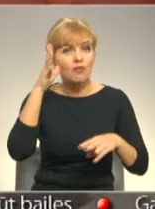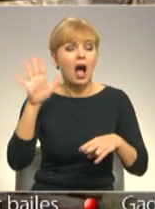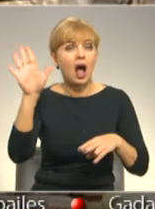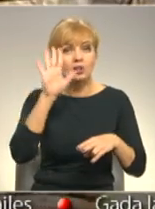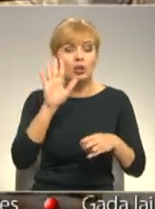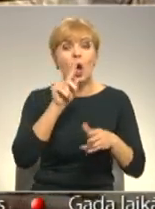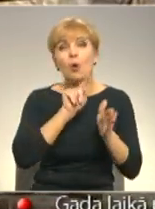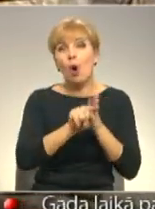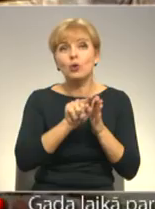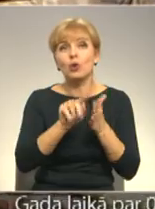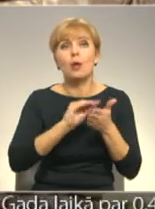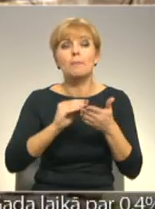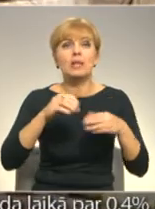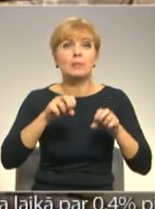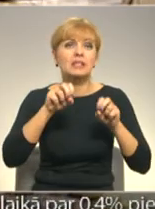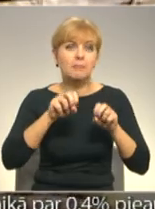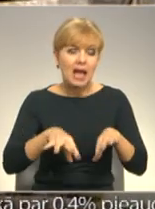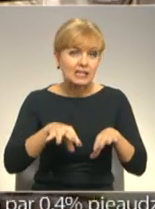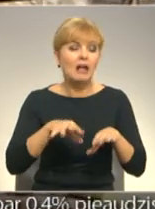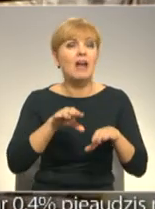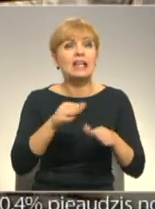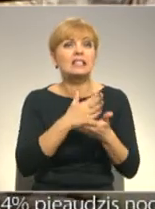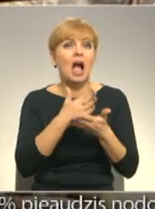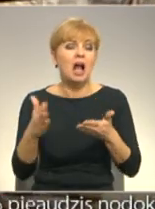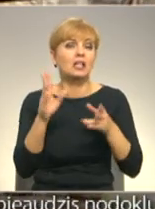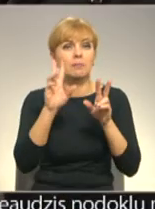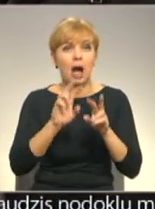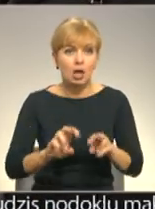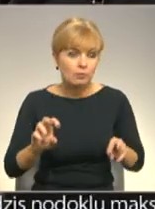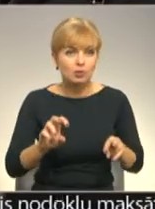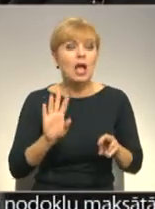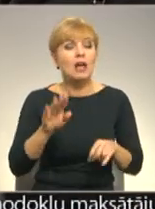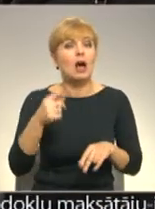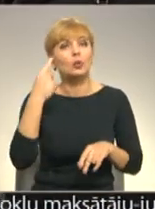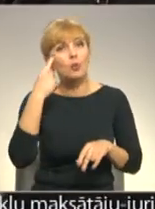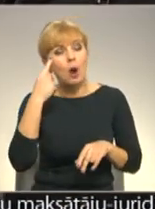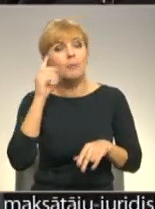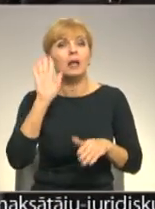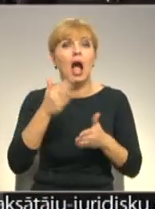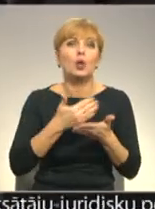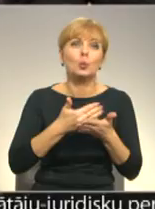birojs. Paredzēts, ka speciālisti veiks padziļinātas pārbaudes un ēkas apsekošanu, lai varētu spriest par turpmāko